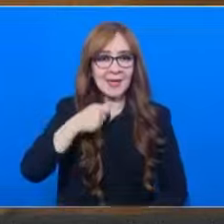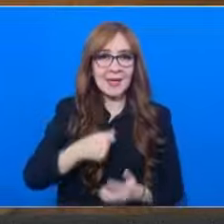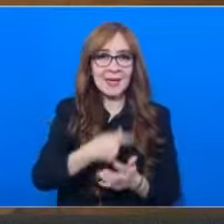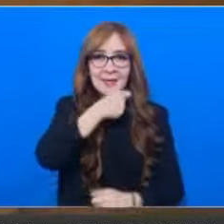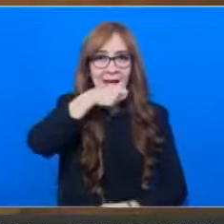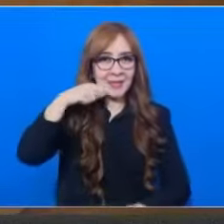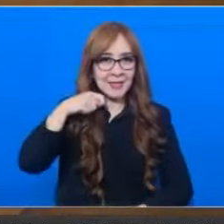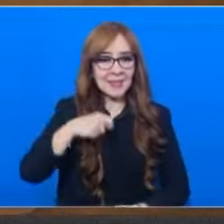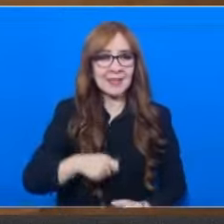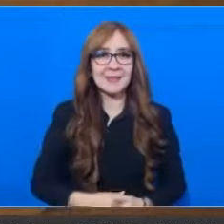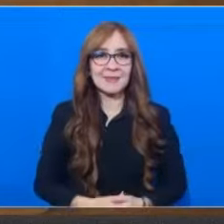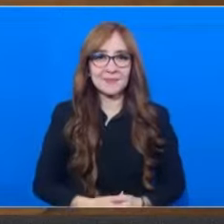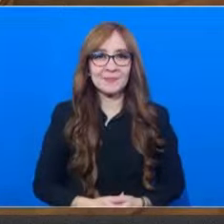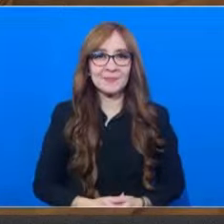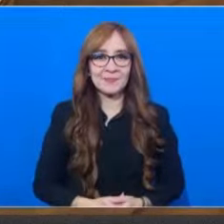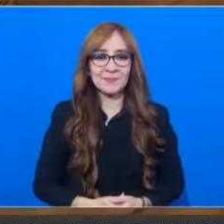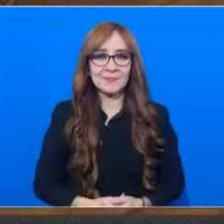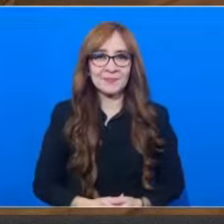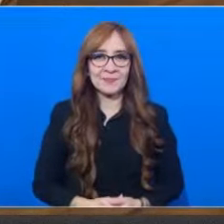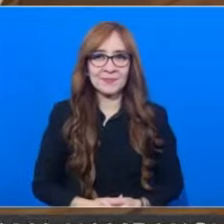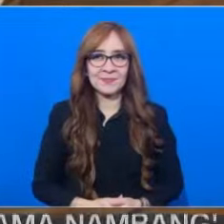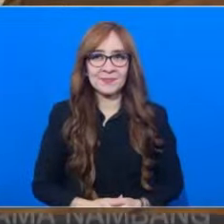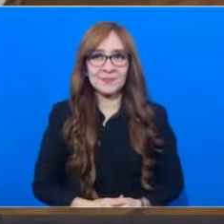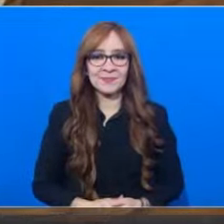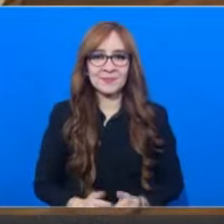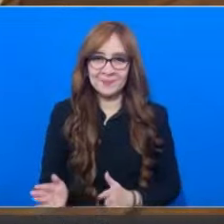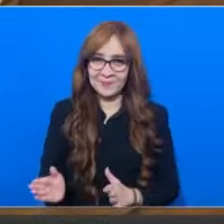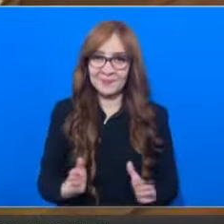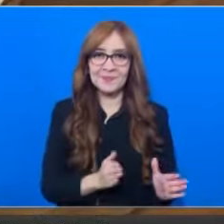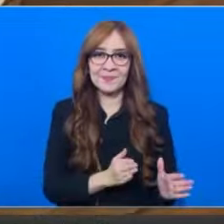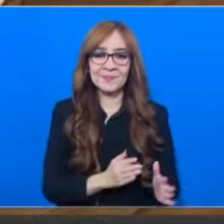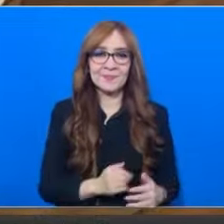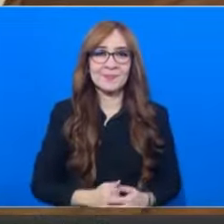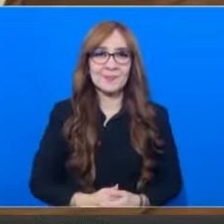Kiki Haryadi, Rusman Rusmana, Cianjur, Jawa Barat.